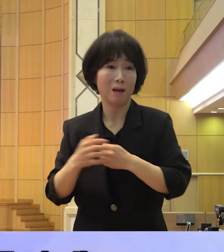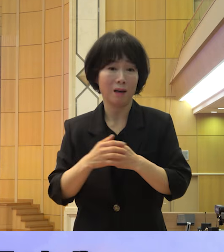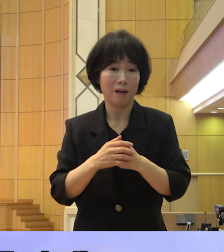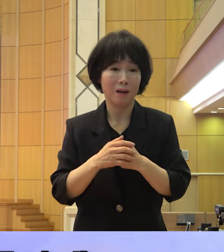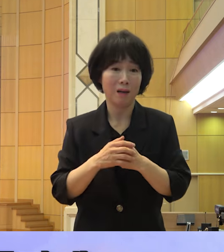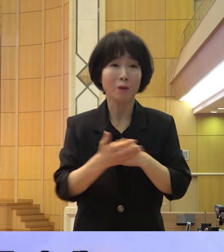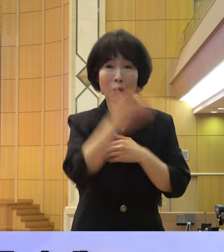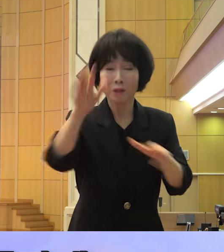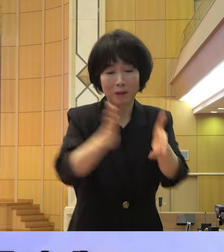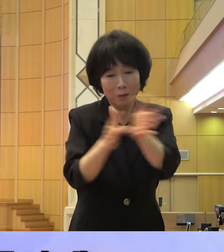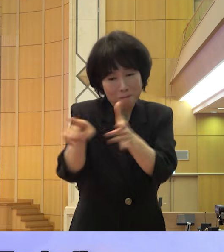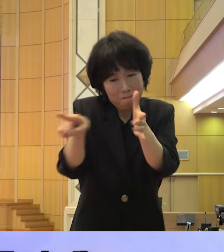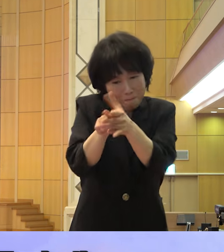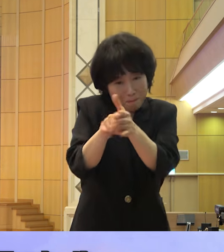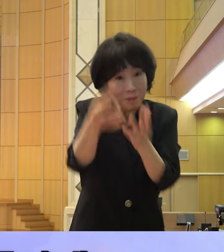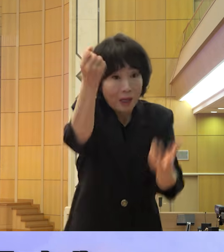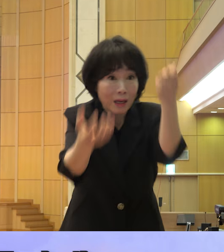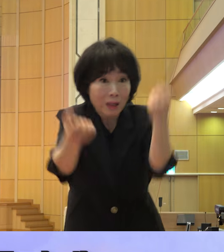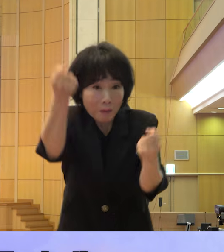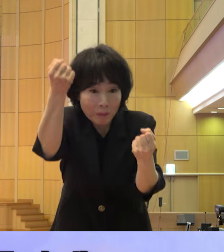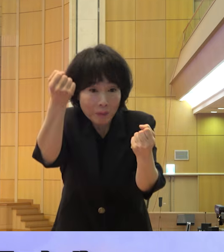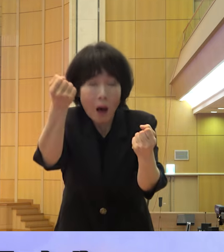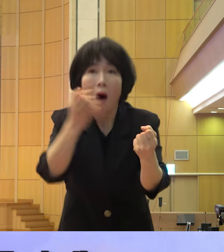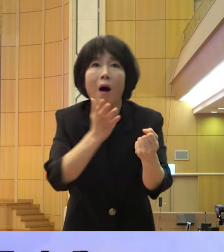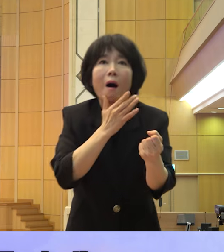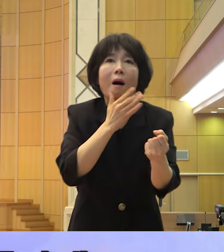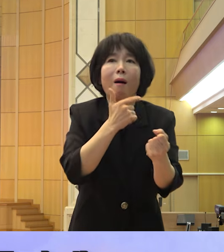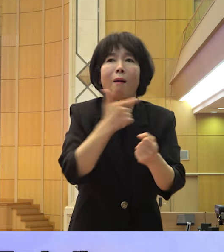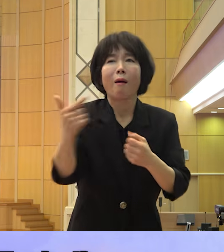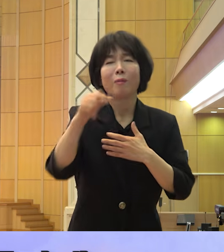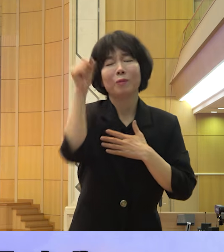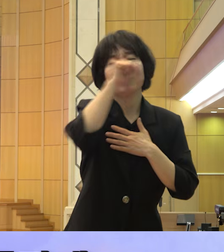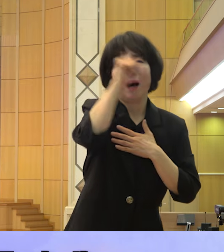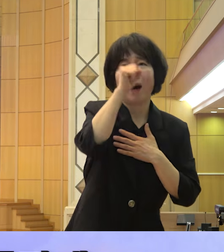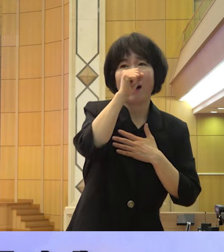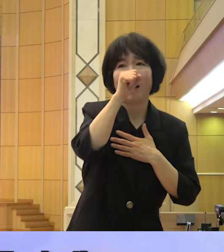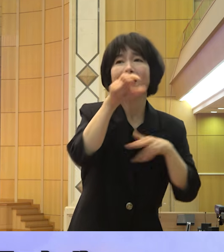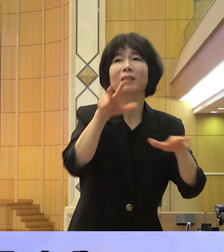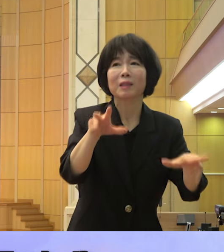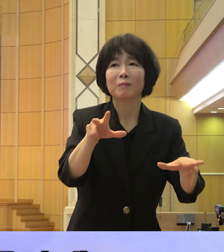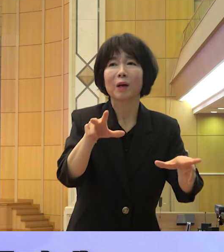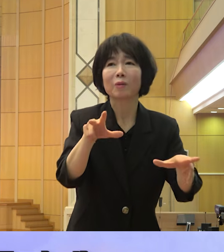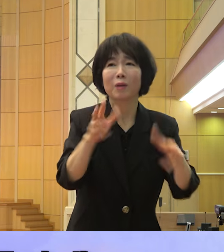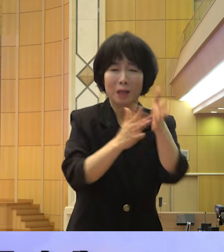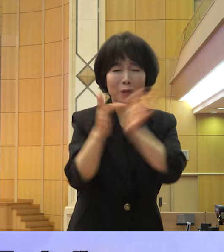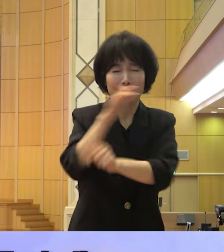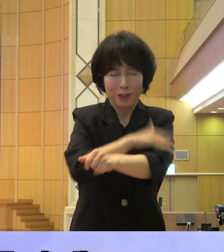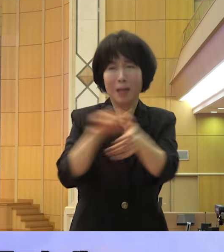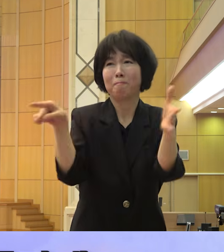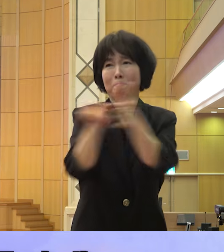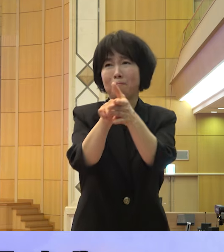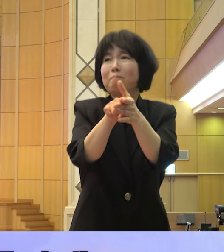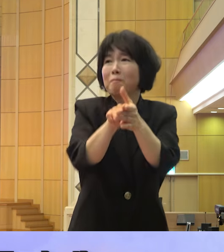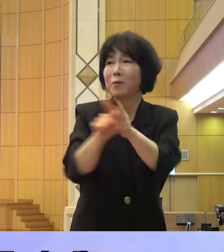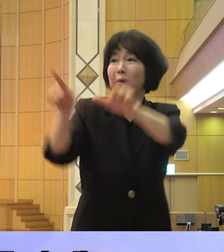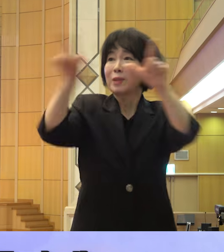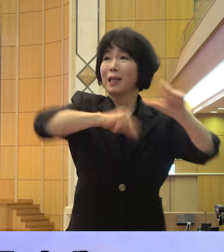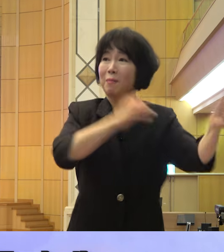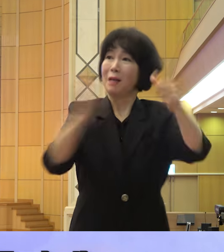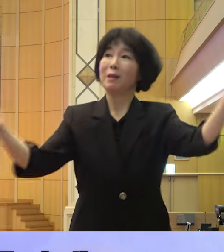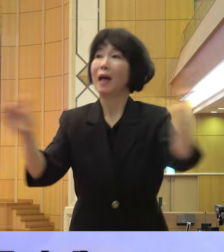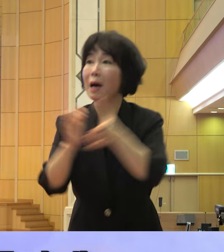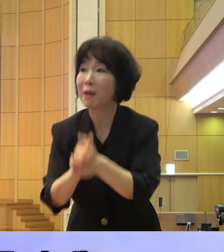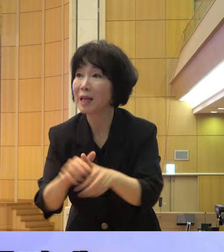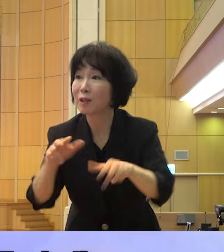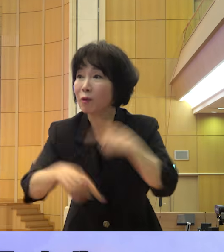지금 믿었으면 진작 믿을 걸 하지 말고 이제라도 잘 믿어.